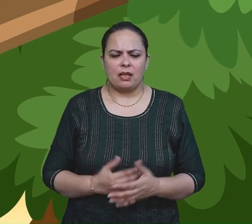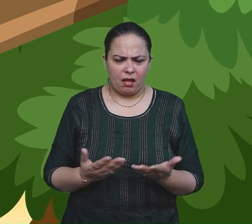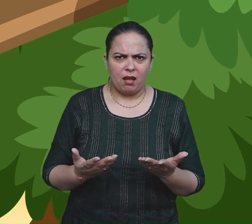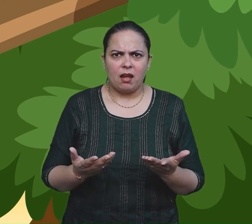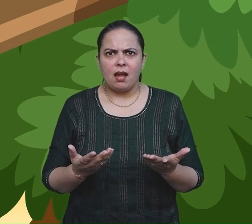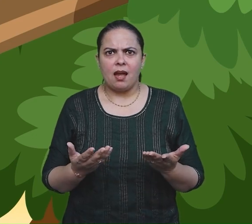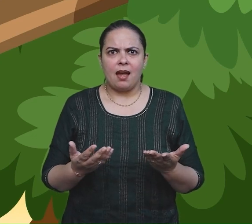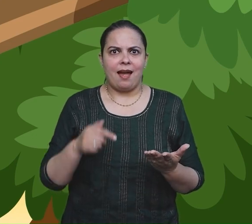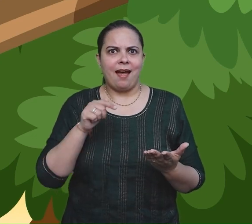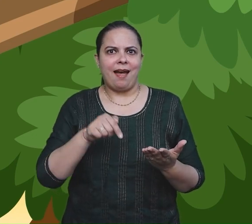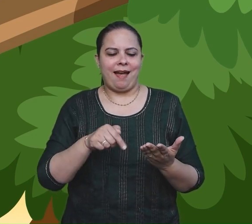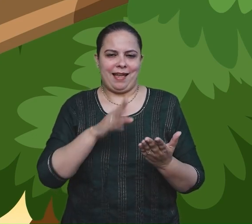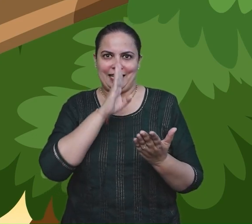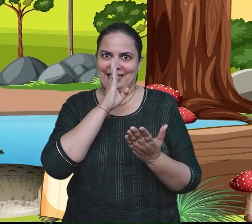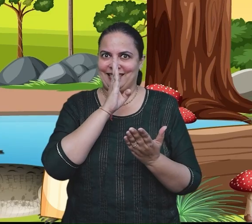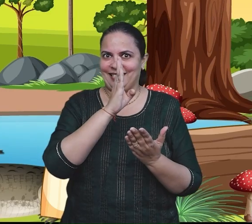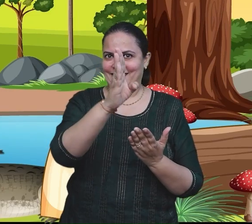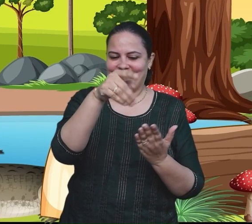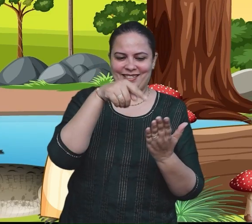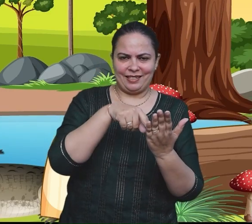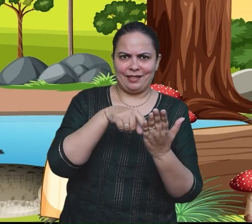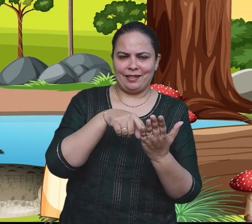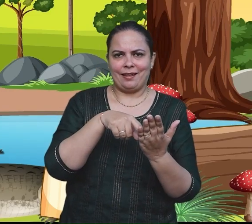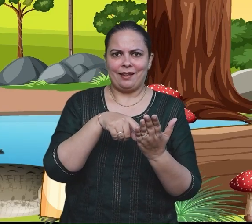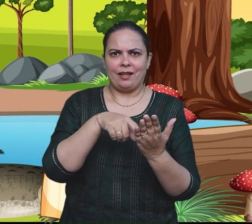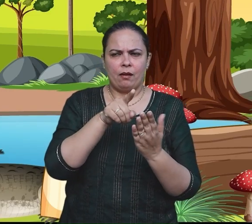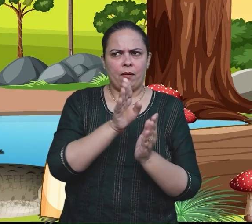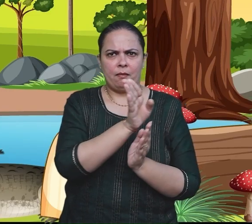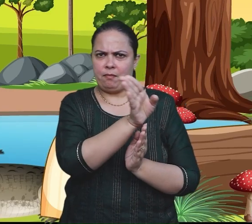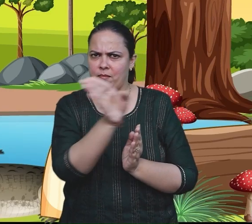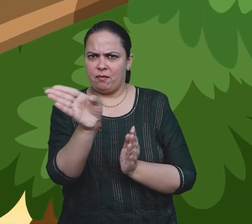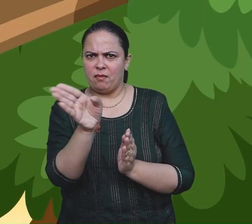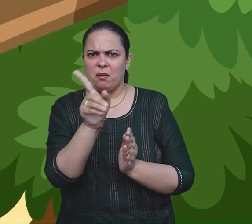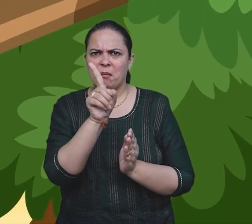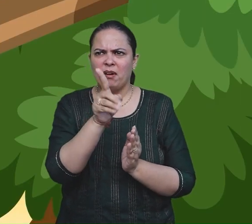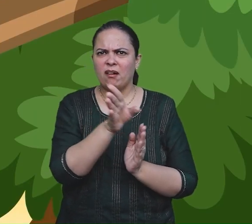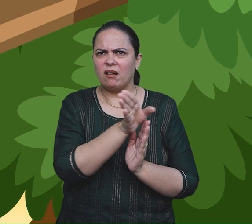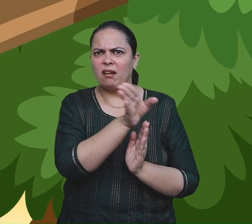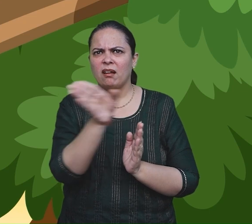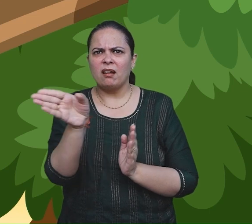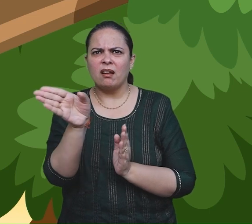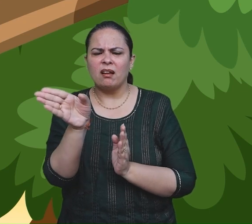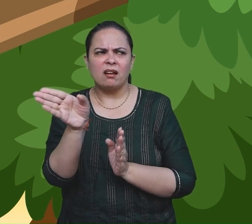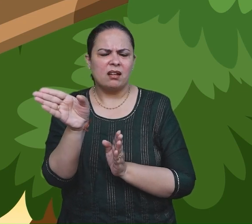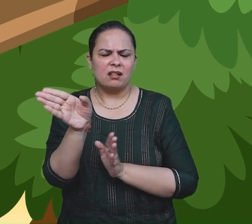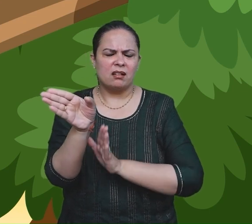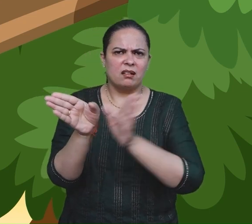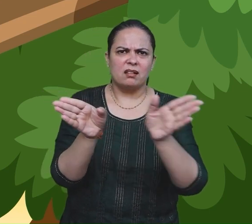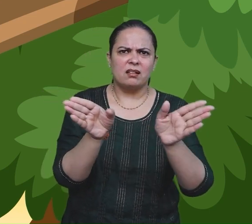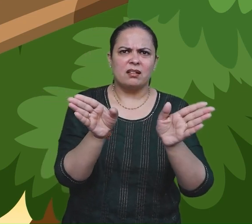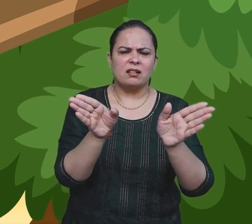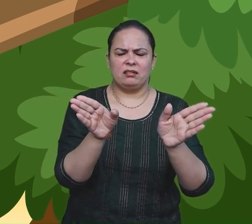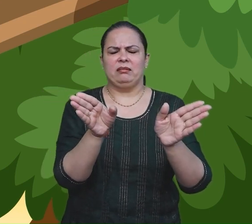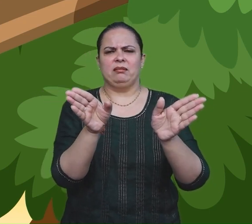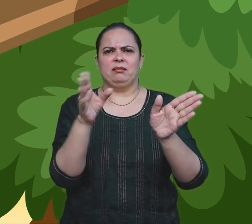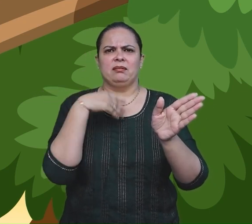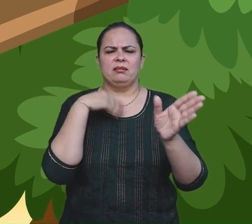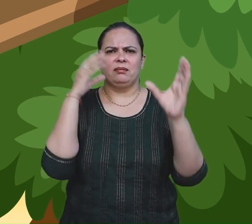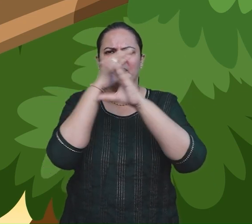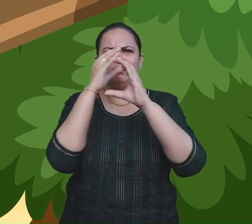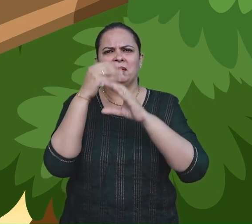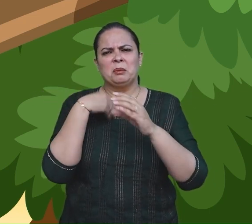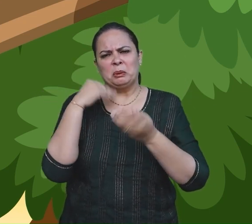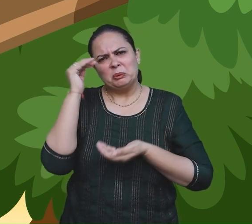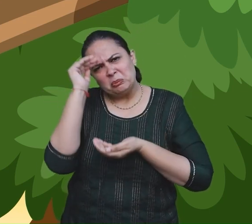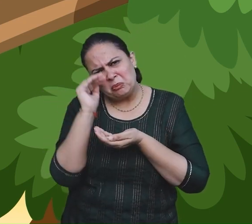अच्छा, यहाँ से सीधा फिर यहाँ मुड़ना है, पर किस तरफ? ओफ, मैं इतना छोटा